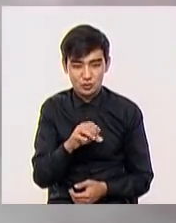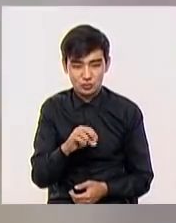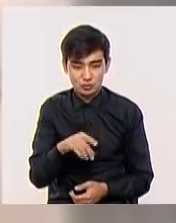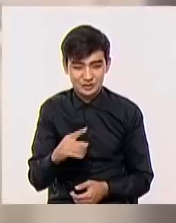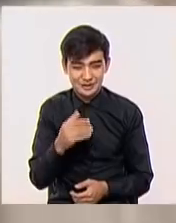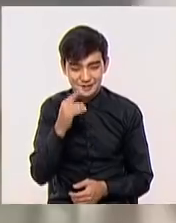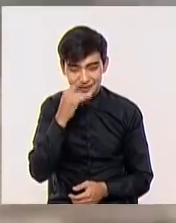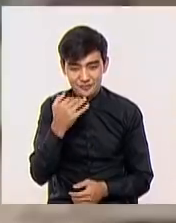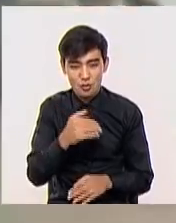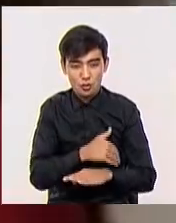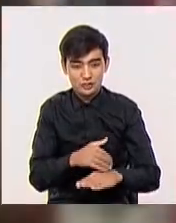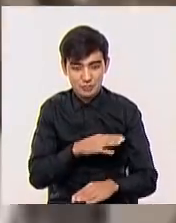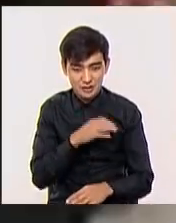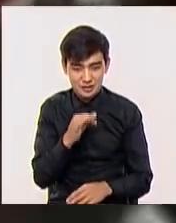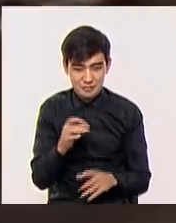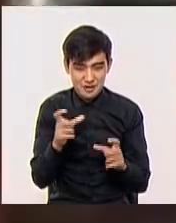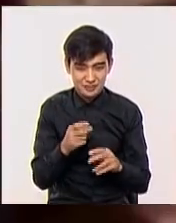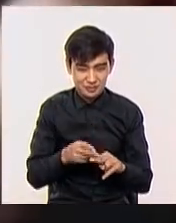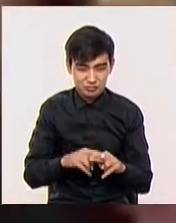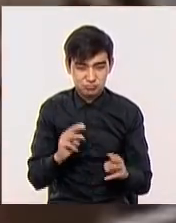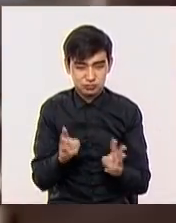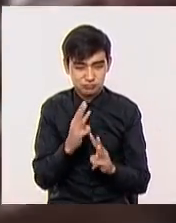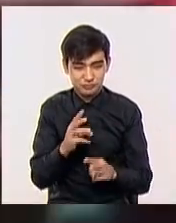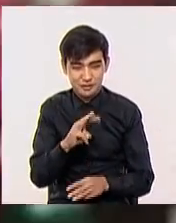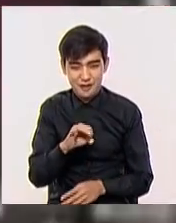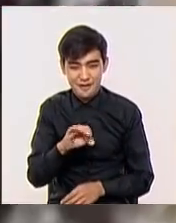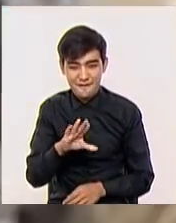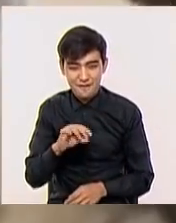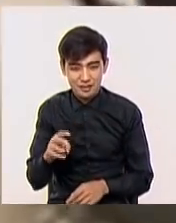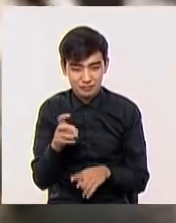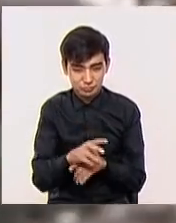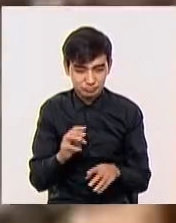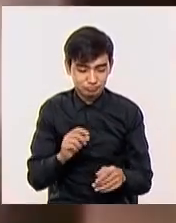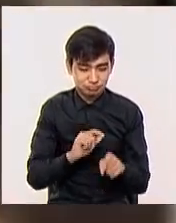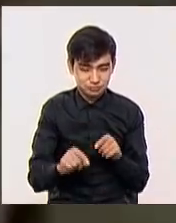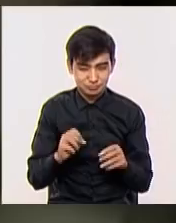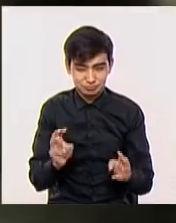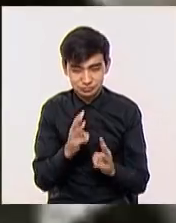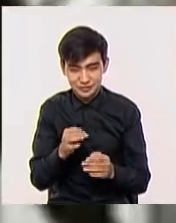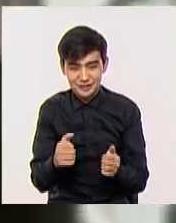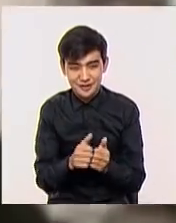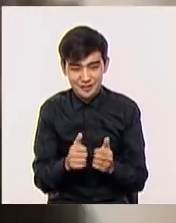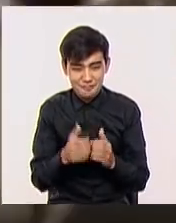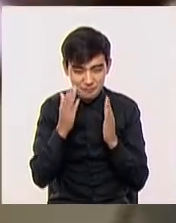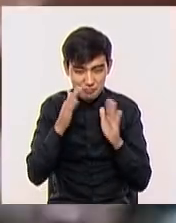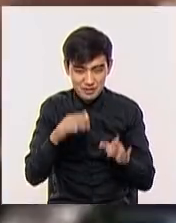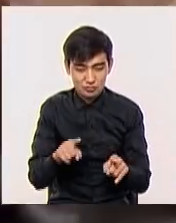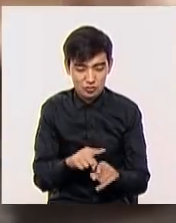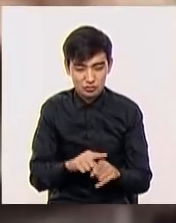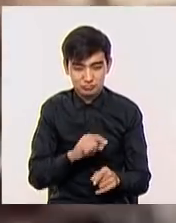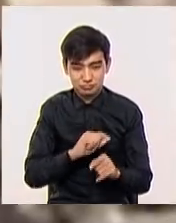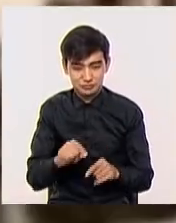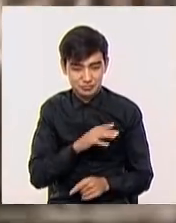қазақ көшесі. Әлгіндегі әдемі дүкендер от қоранып жатыр. Талибандар келіп шағып, өртеп, сол маңайдағы мешітті де отқа орап кеткен